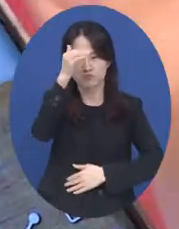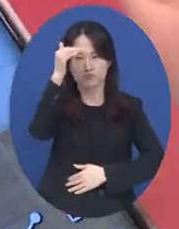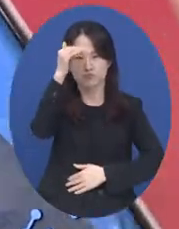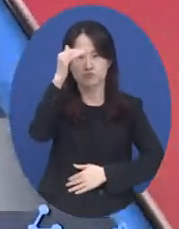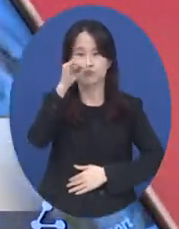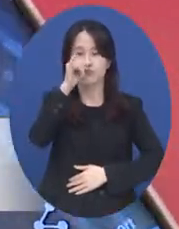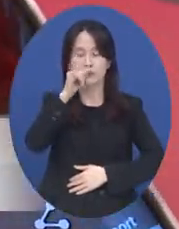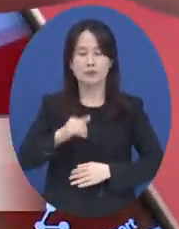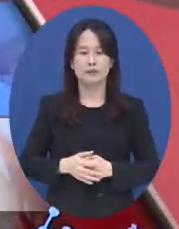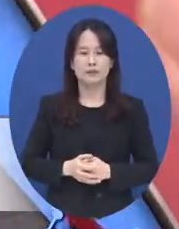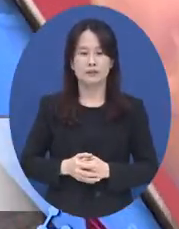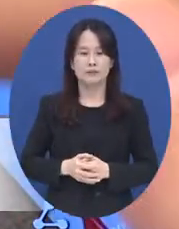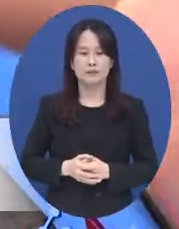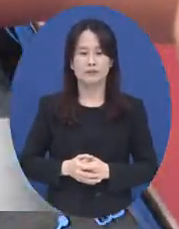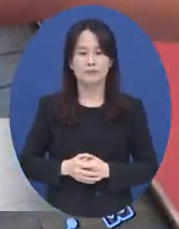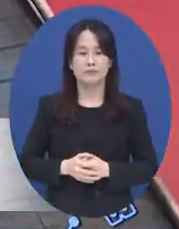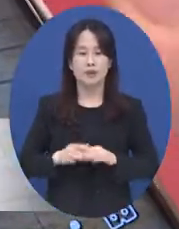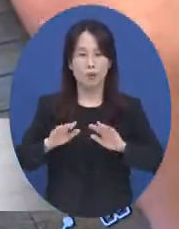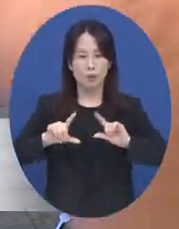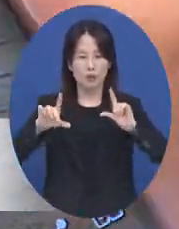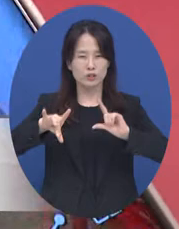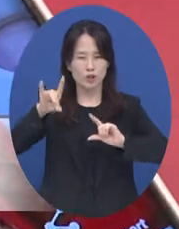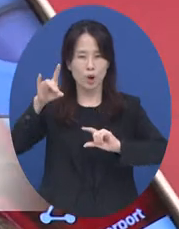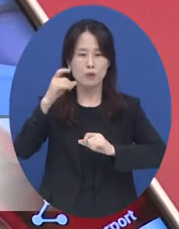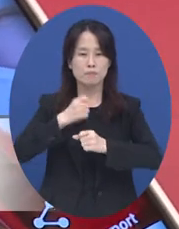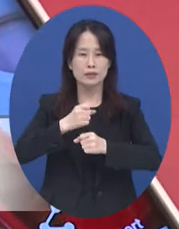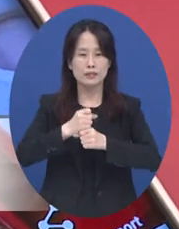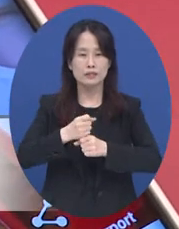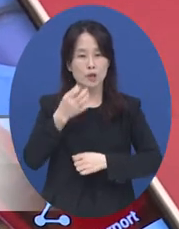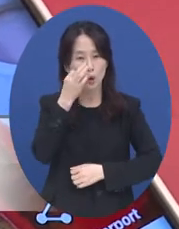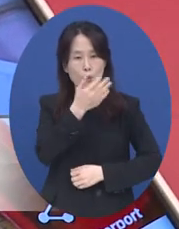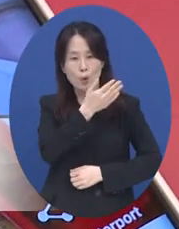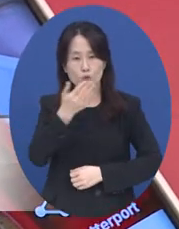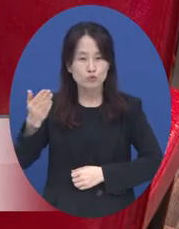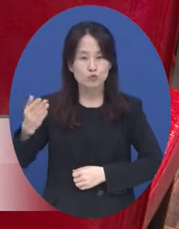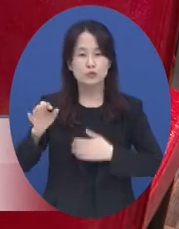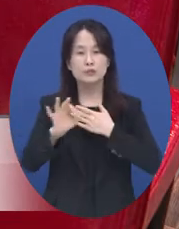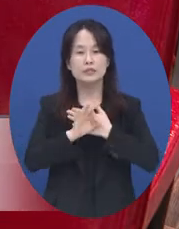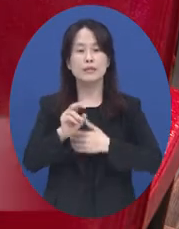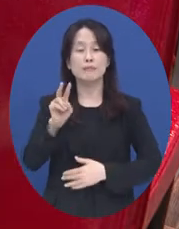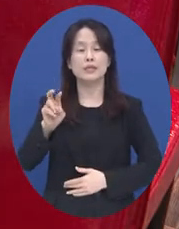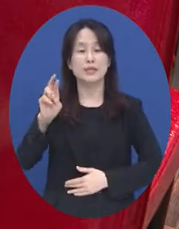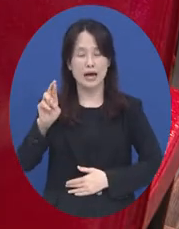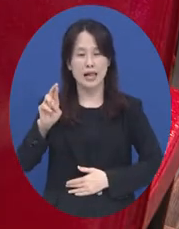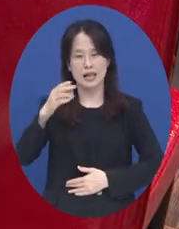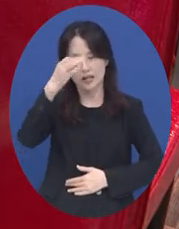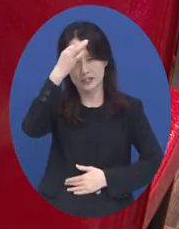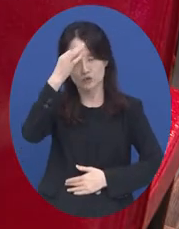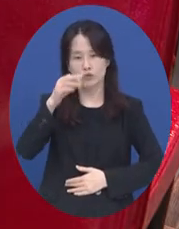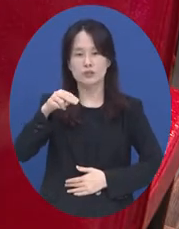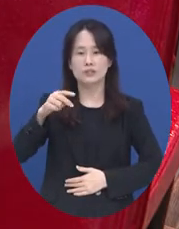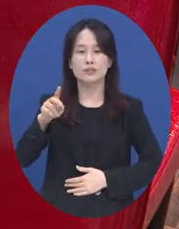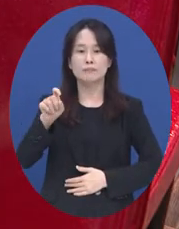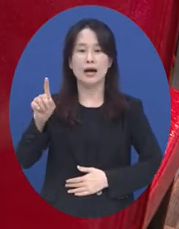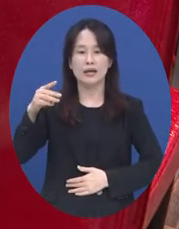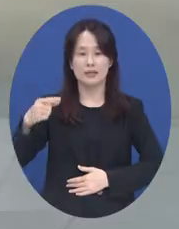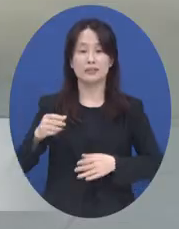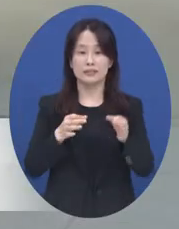했습니다. 경기도가 올해 처음으로 기획해 선보인 가상 증강현실 기술 기반의 스마트